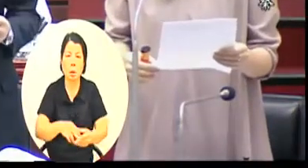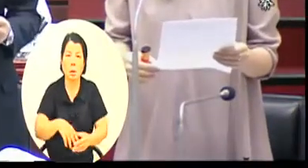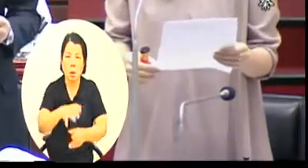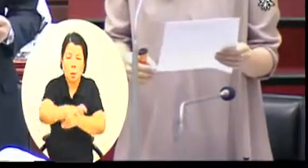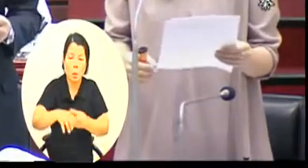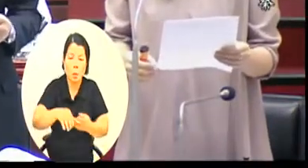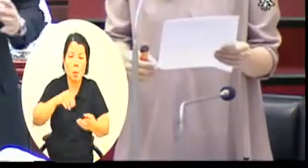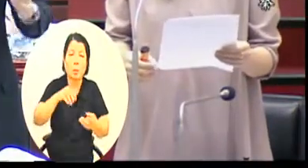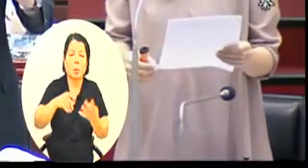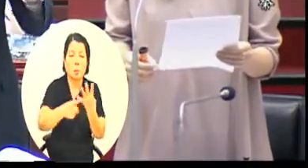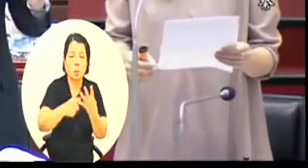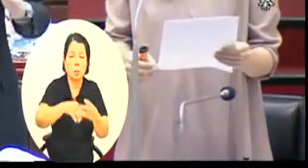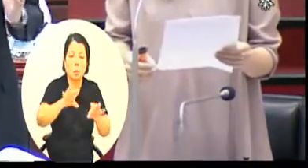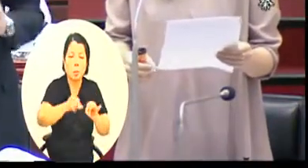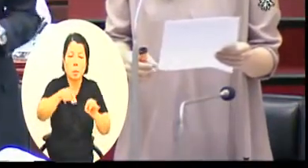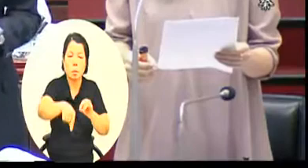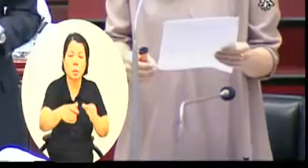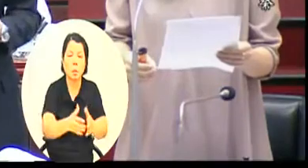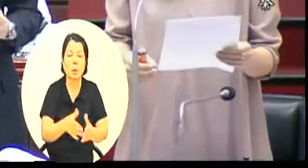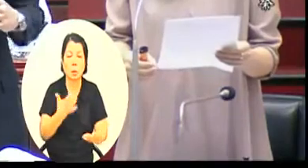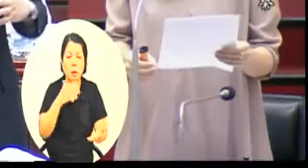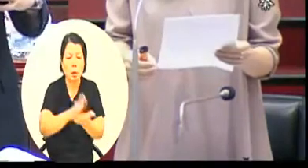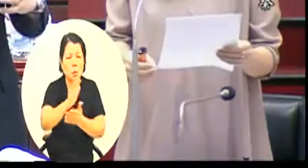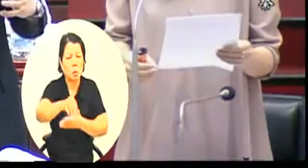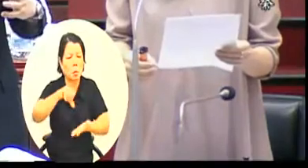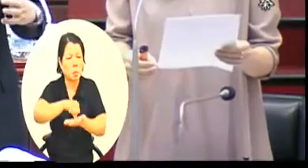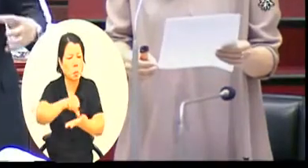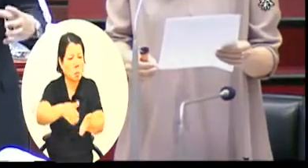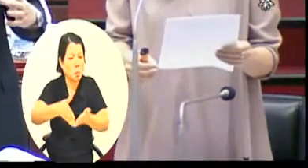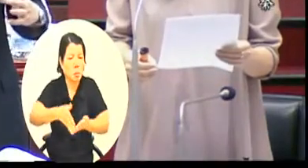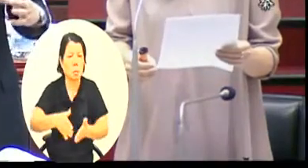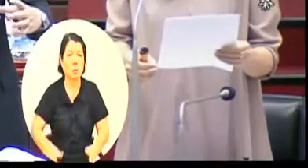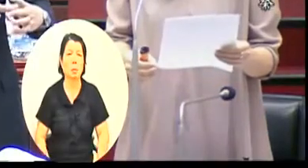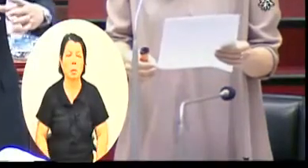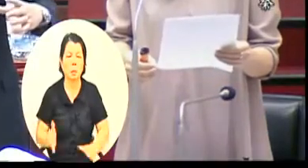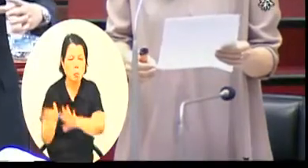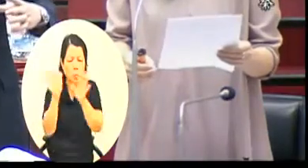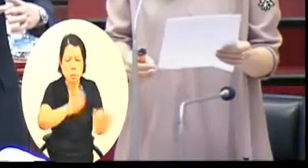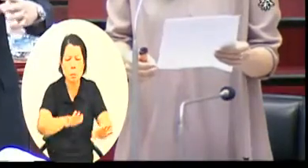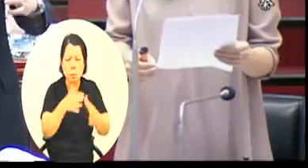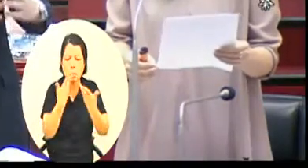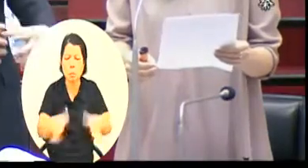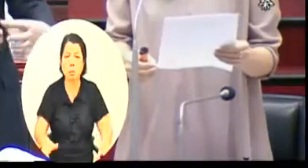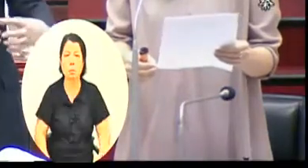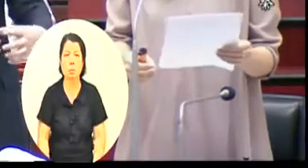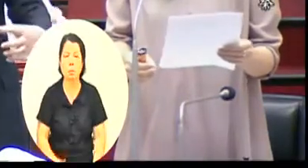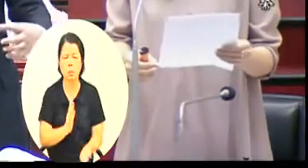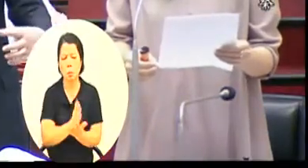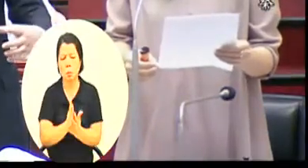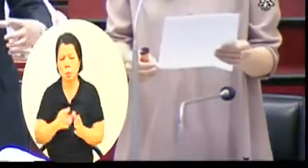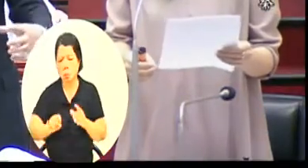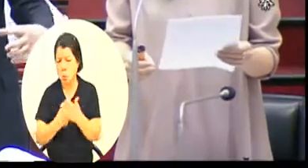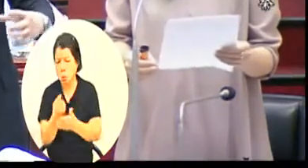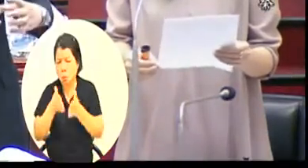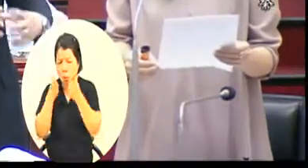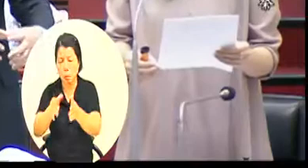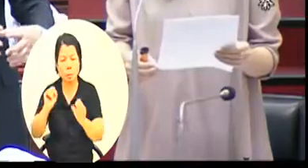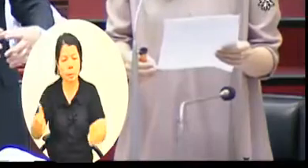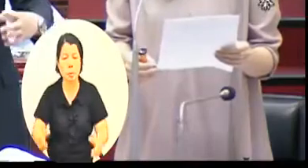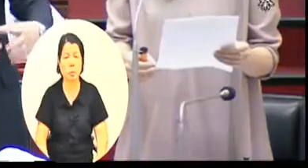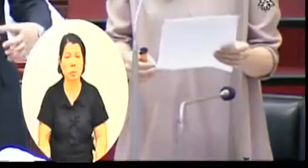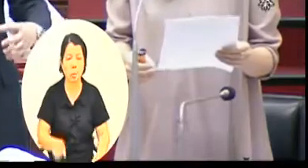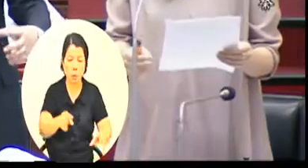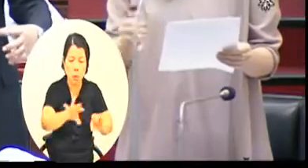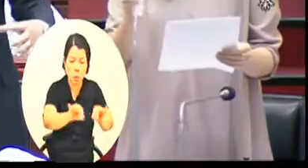需求，所以状况很多种。那也看必须要看说他整个的那个不是单块看这块基地，而是说这个基